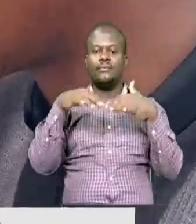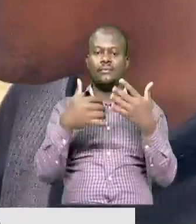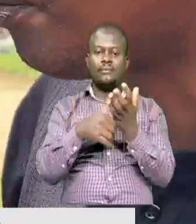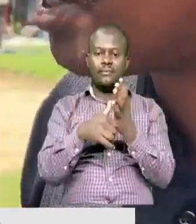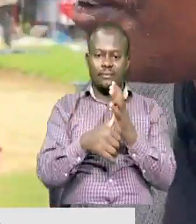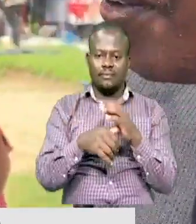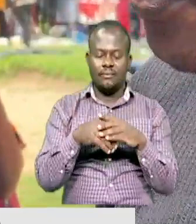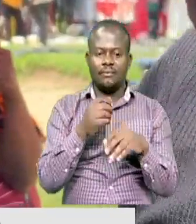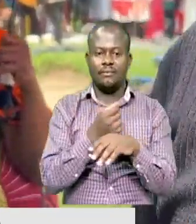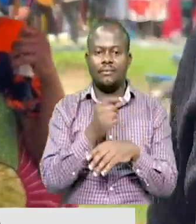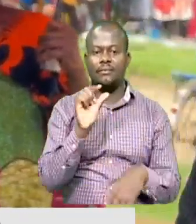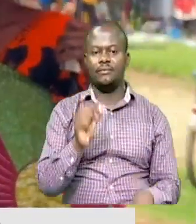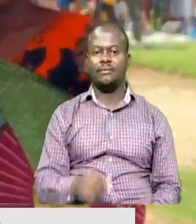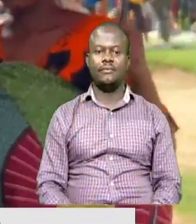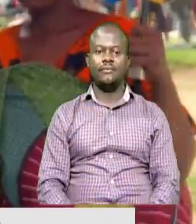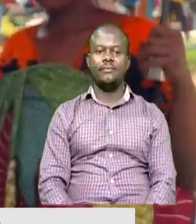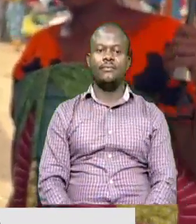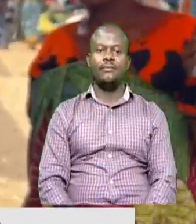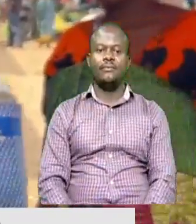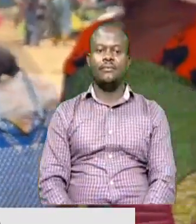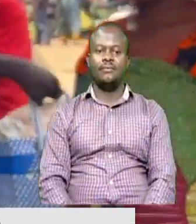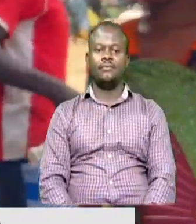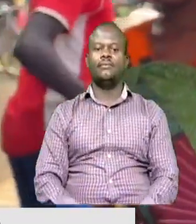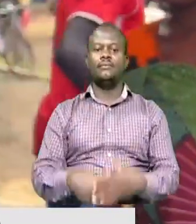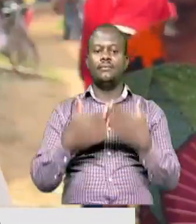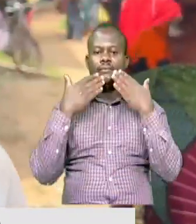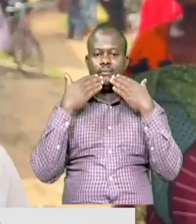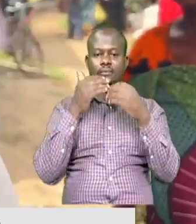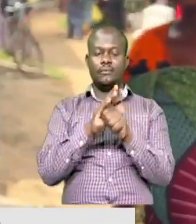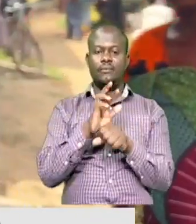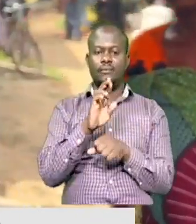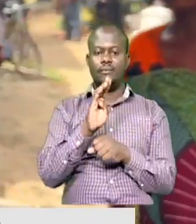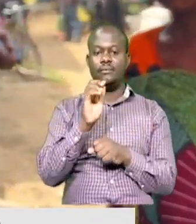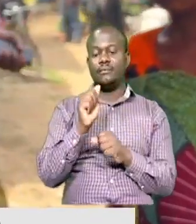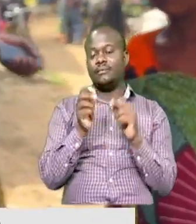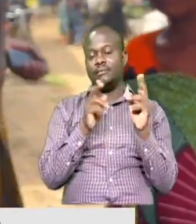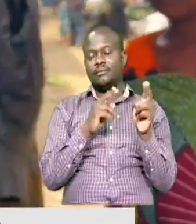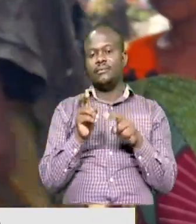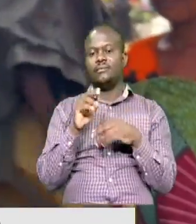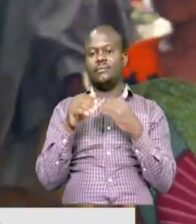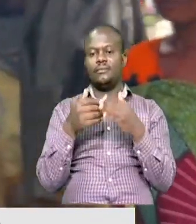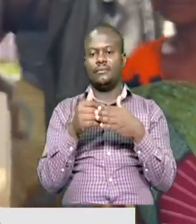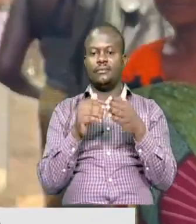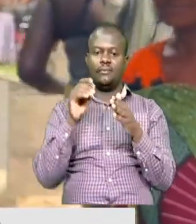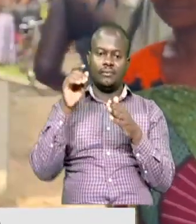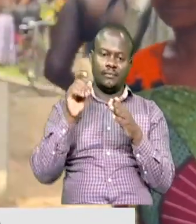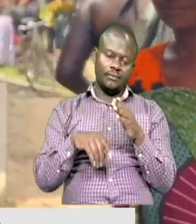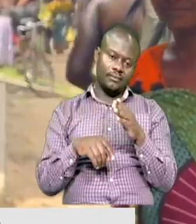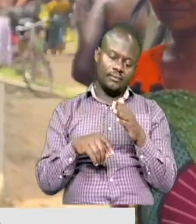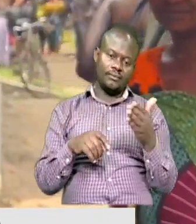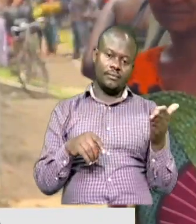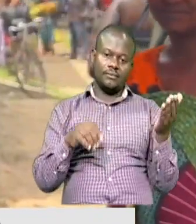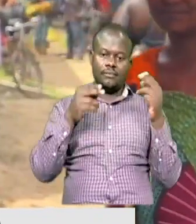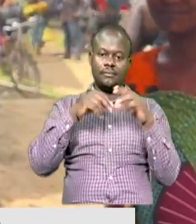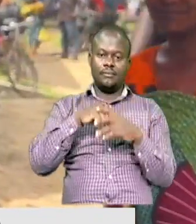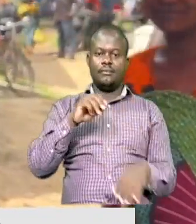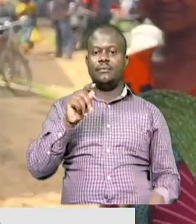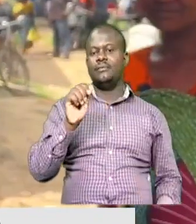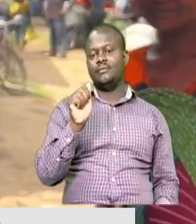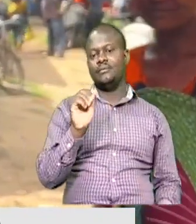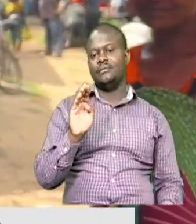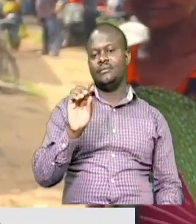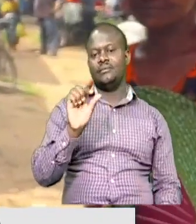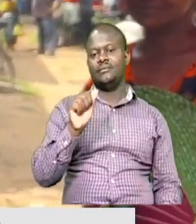mu masegonda make Okay murakoze cyane RBA no kuvuga ngo iri soko ubundi ryagombaga kuba ribera mu kabuga ariko mu kabuga